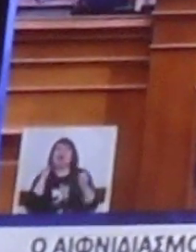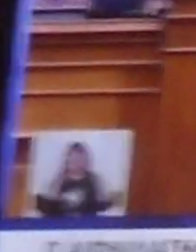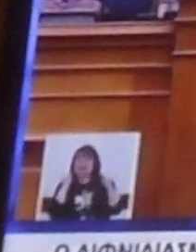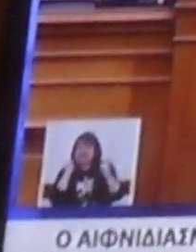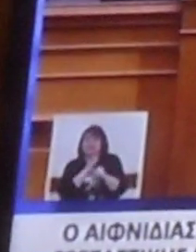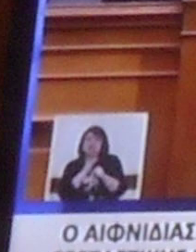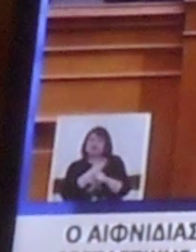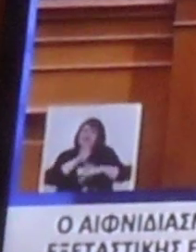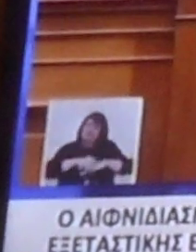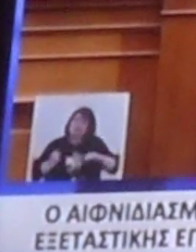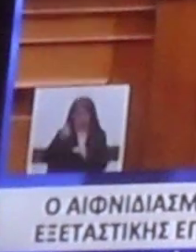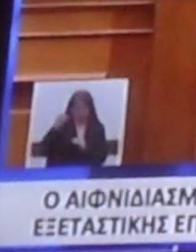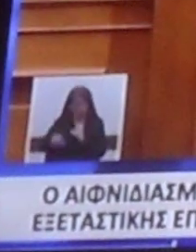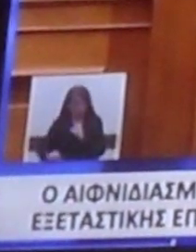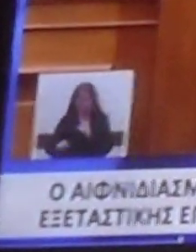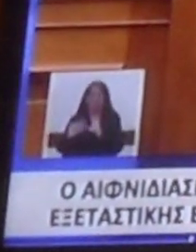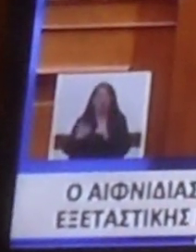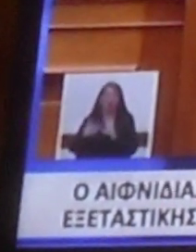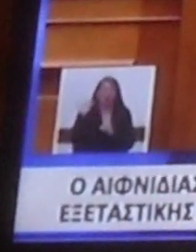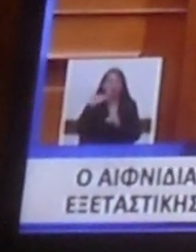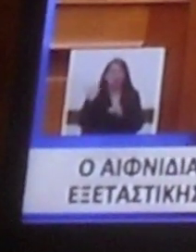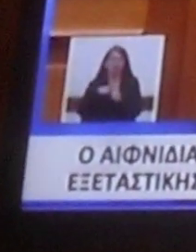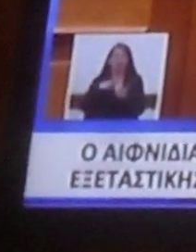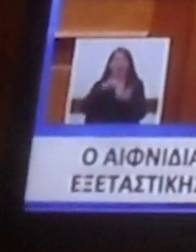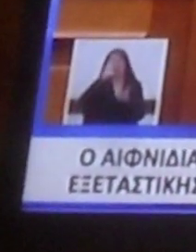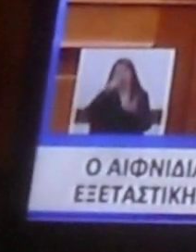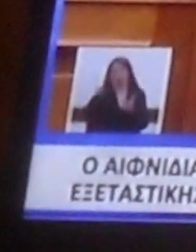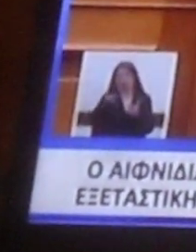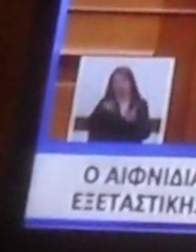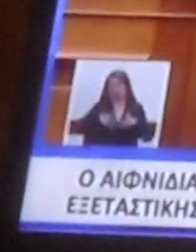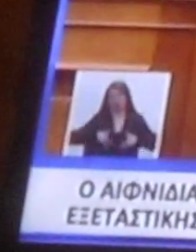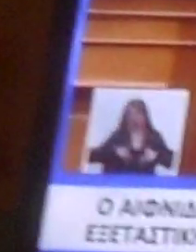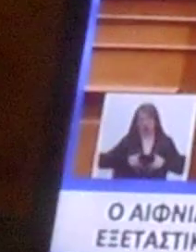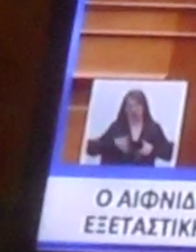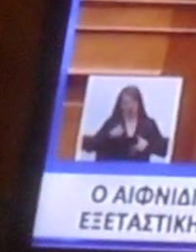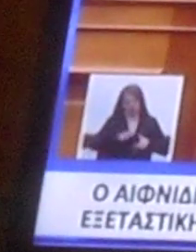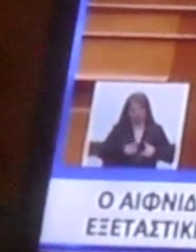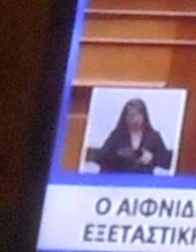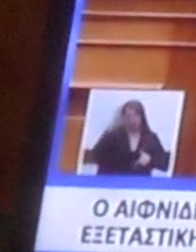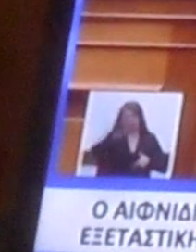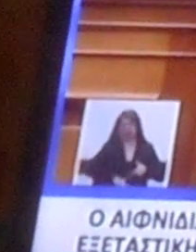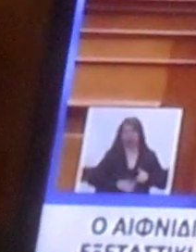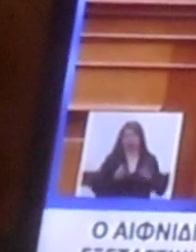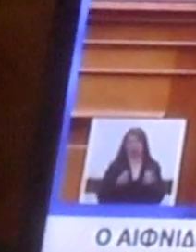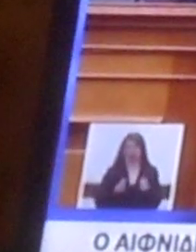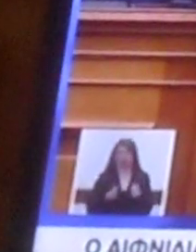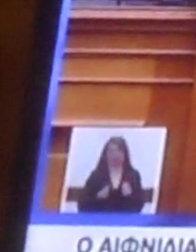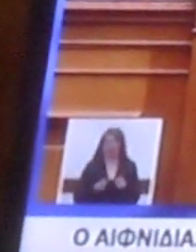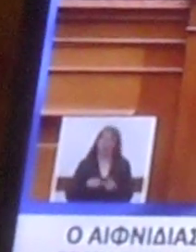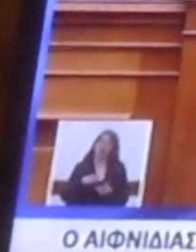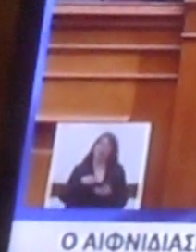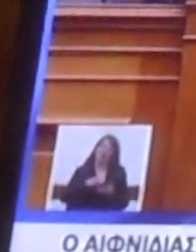την αφαίρεση της ονομασίας της Κύπρου από τους χάρτες, παρακαλώ, του ΝΑΤΟ και από την κατάργηση της συμφωνίας